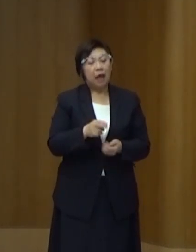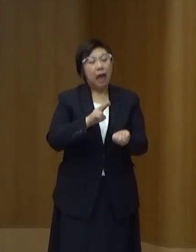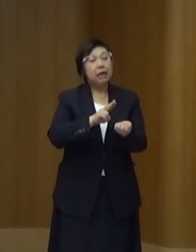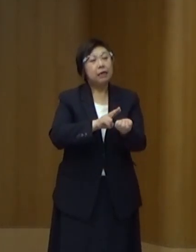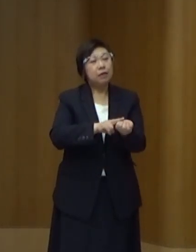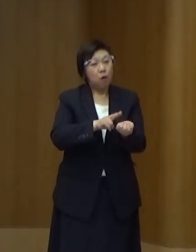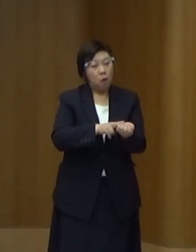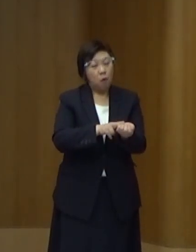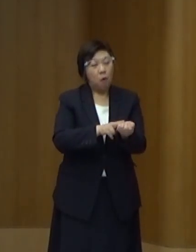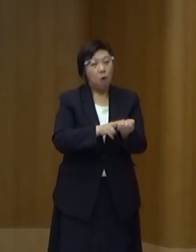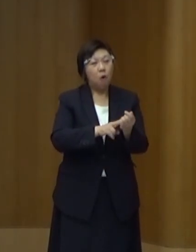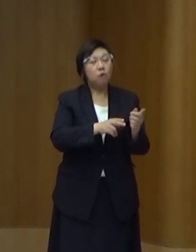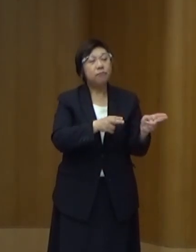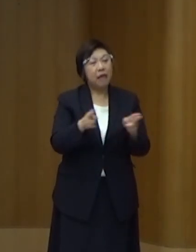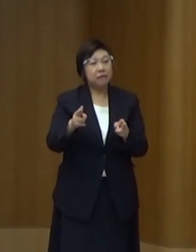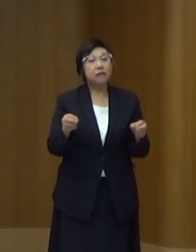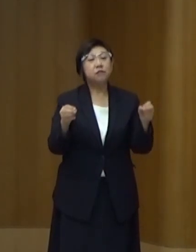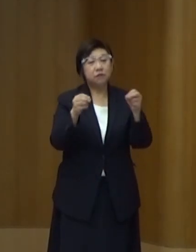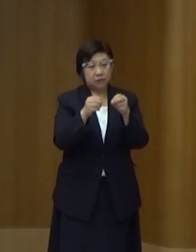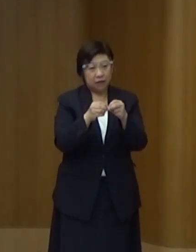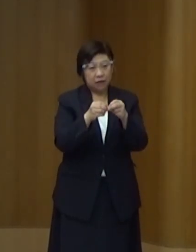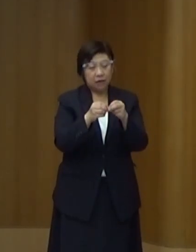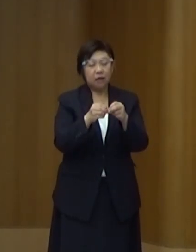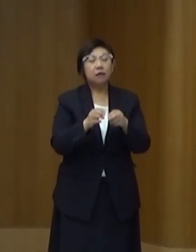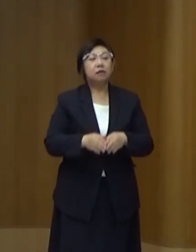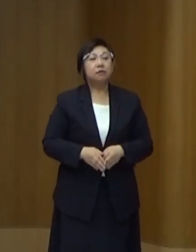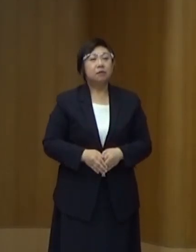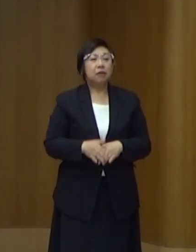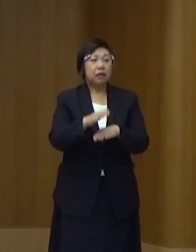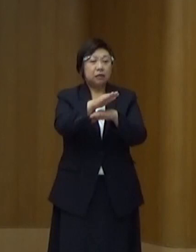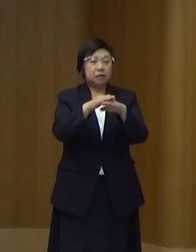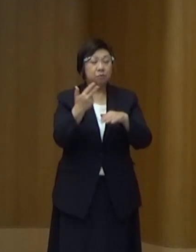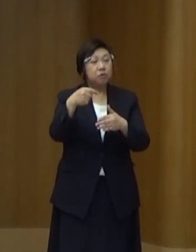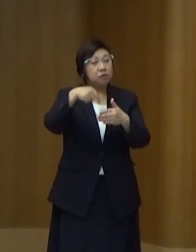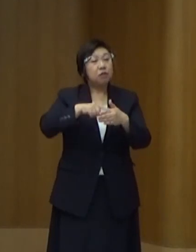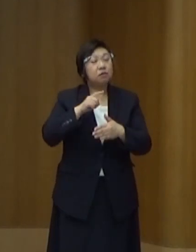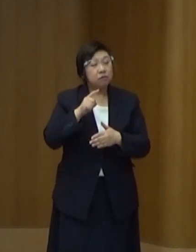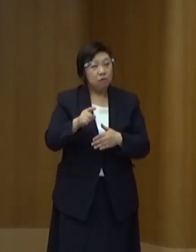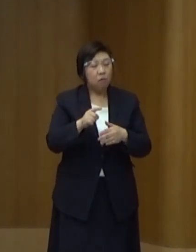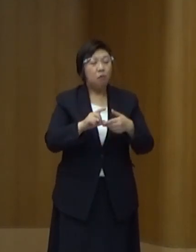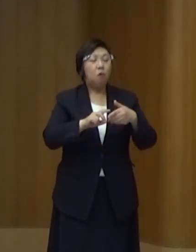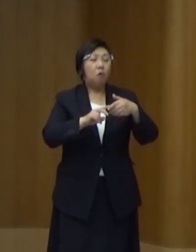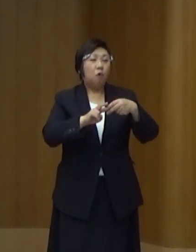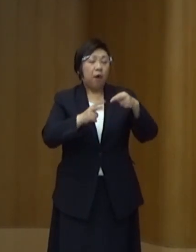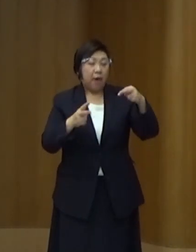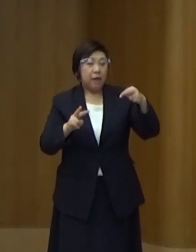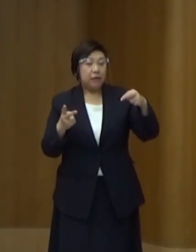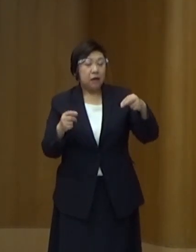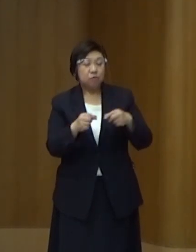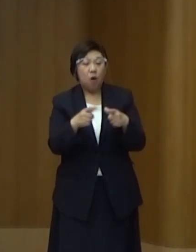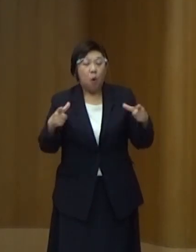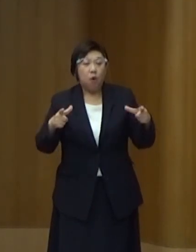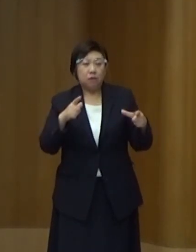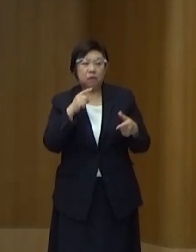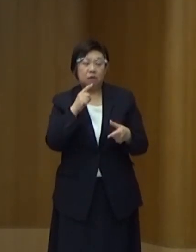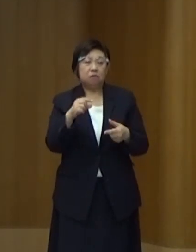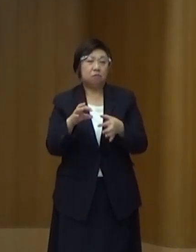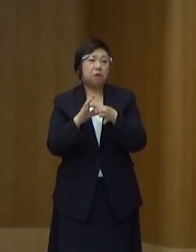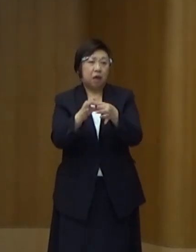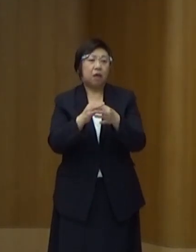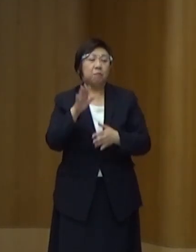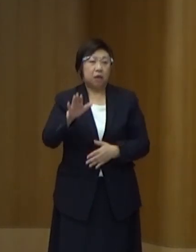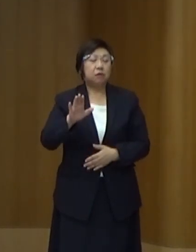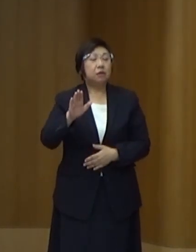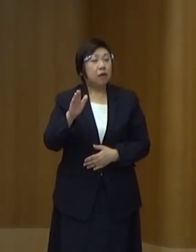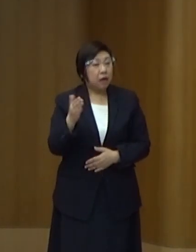供体制の負荷の話ですが、まあ、札幌市内においてはですね、そういった変異株の確認が多いということももちろんあるんですけども、高齢者